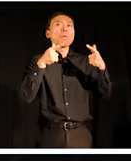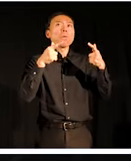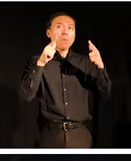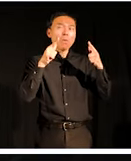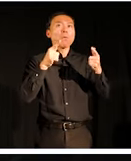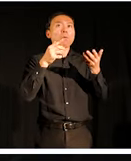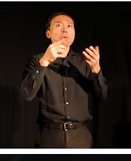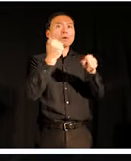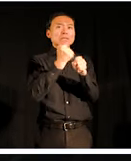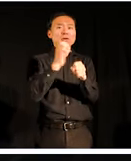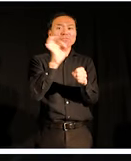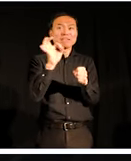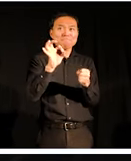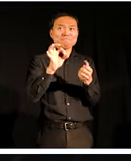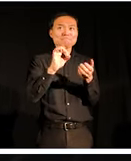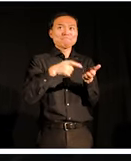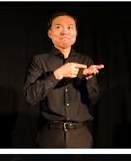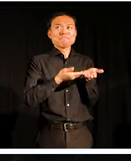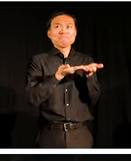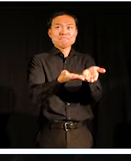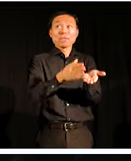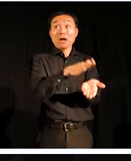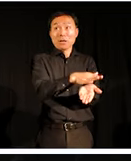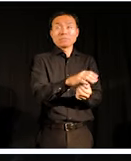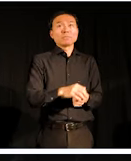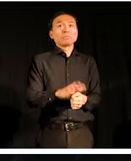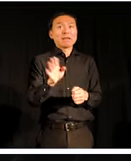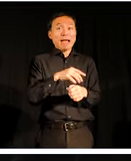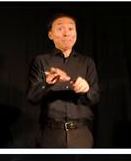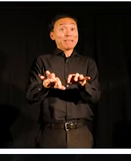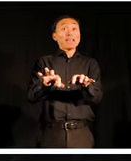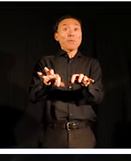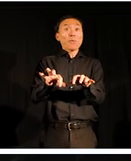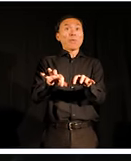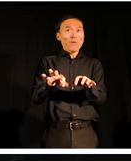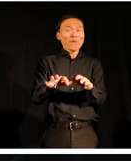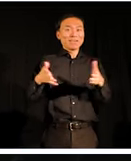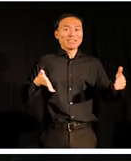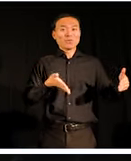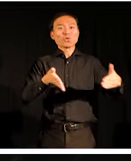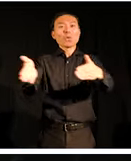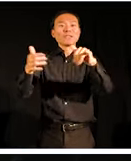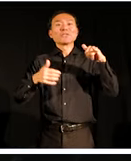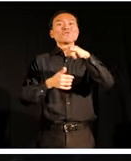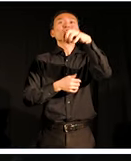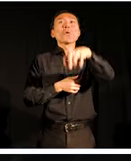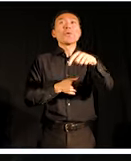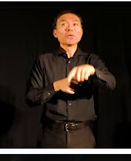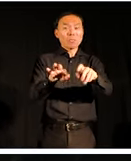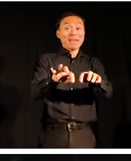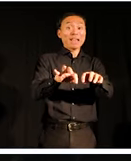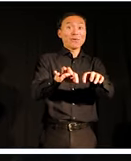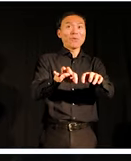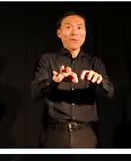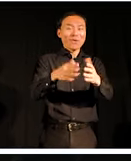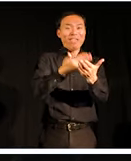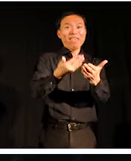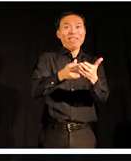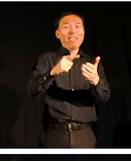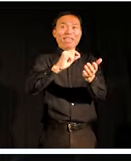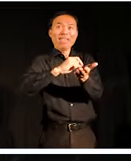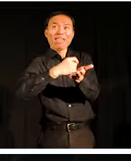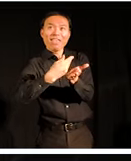是非そういう作品もまた楽しんであとストリートピアノあります空港にな空港にありますのでピアノ引ける